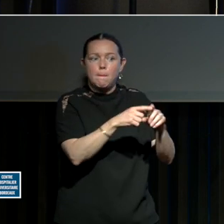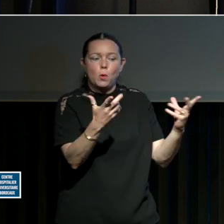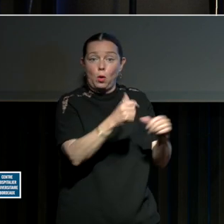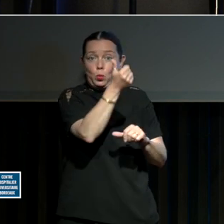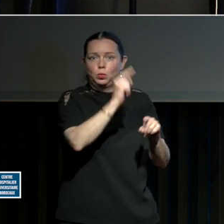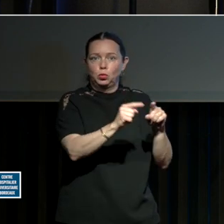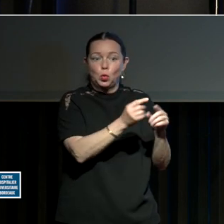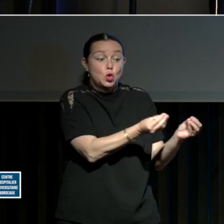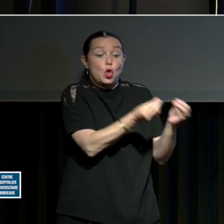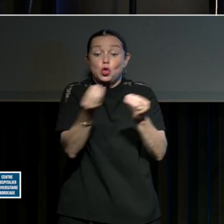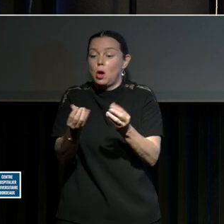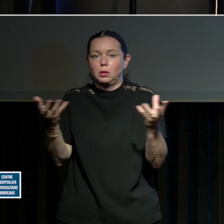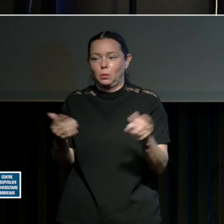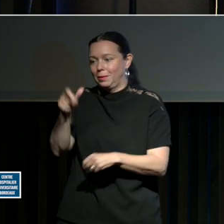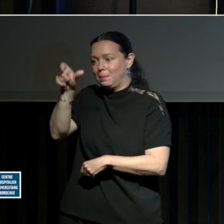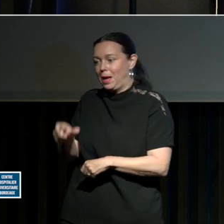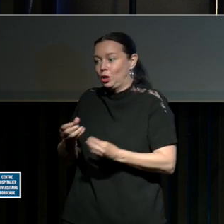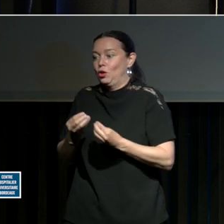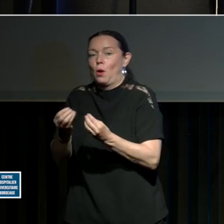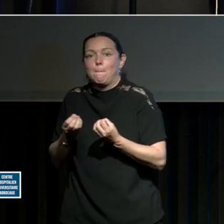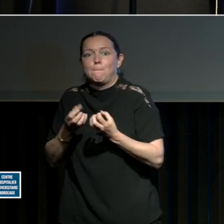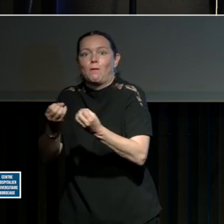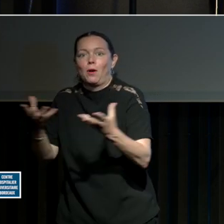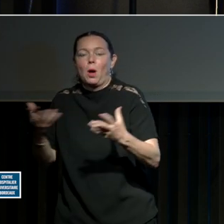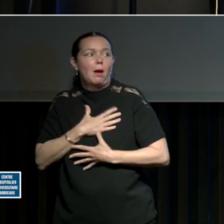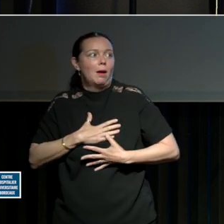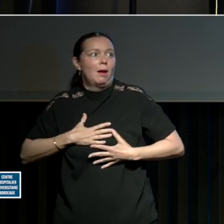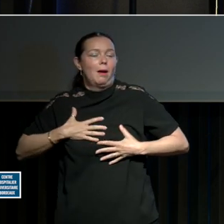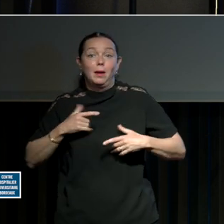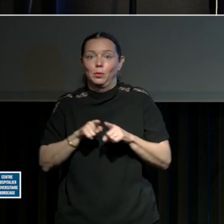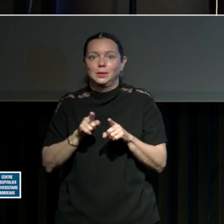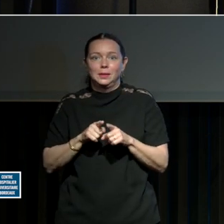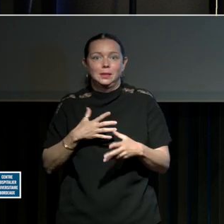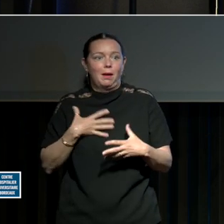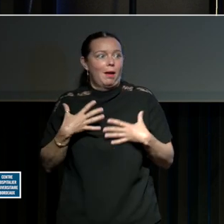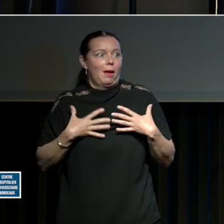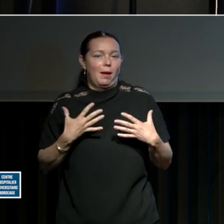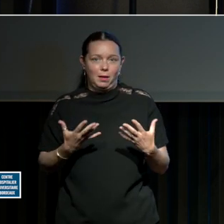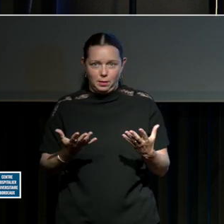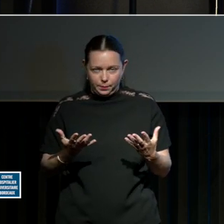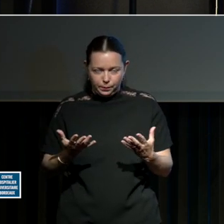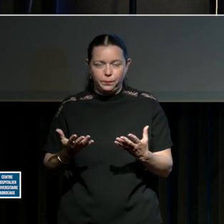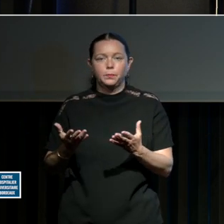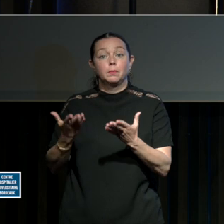de produire une expérience de plaisir et une expérience euphorisante qu'on